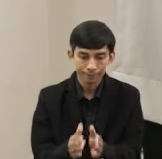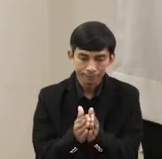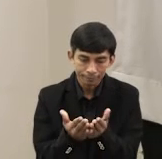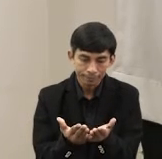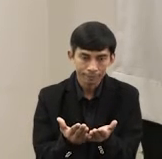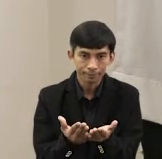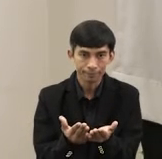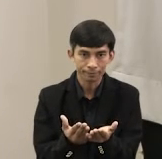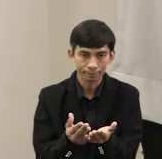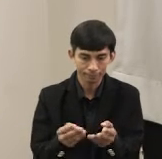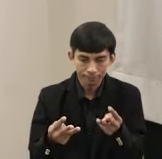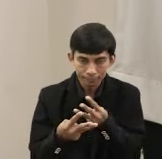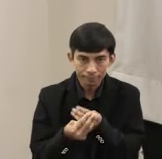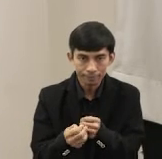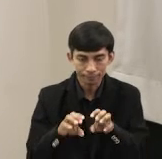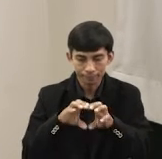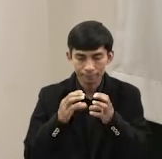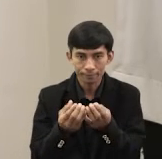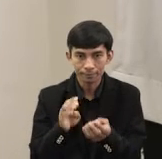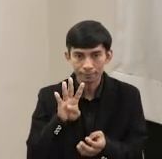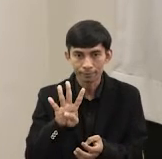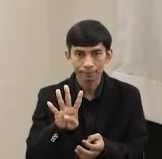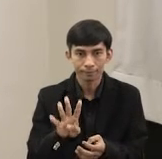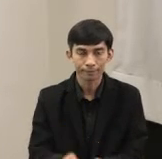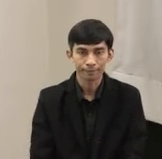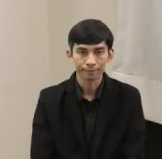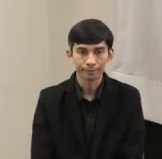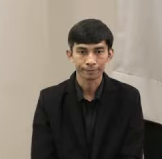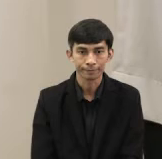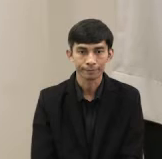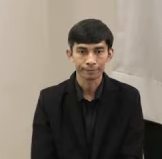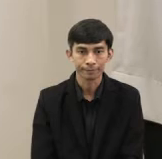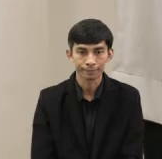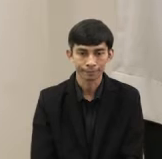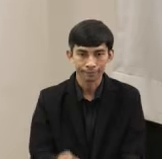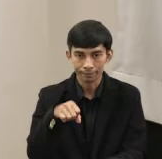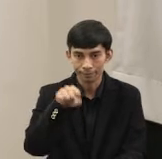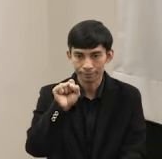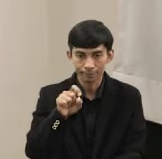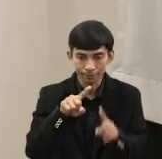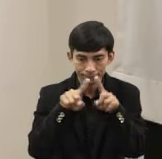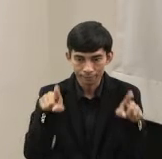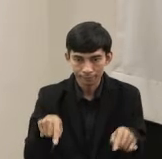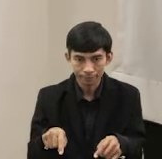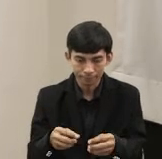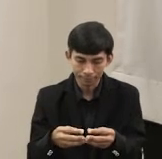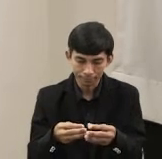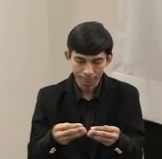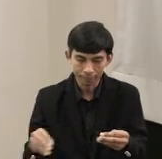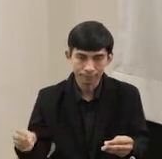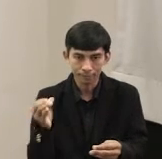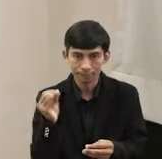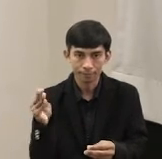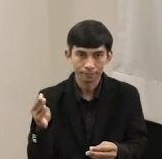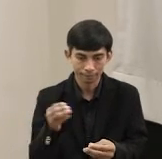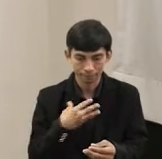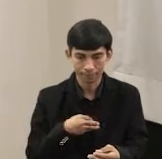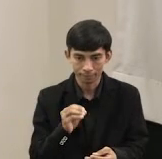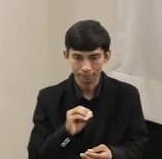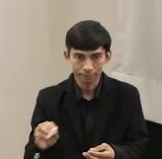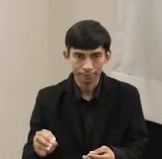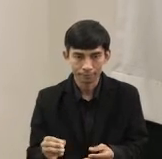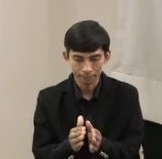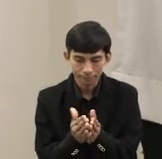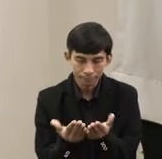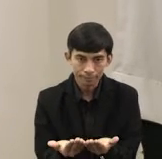Siêu phớt sắc xa cô cần đặt được chia thân ạ tỷ bốn. Chà, các đá chân uốn, phớt, đầy xó,